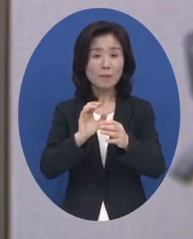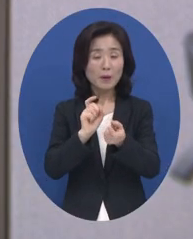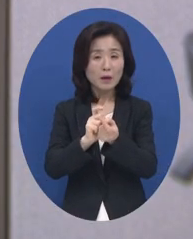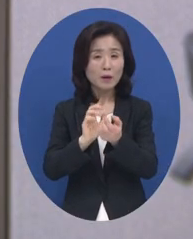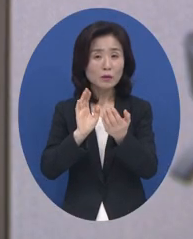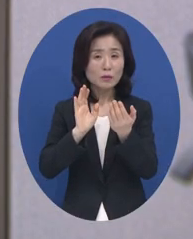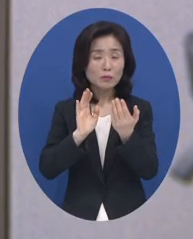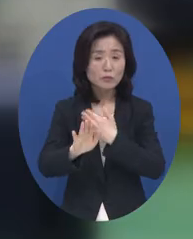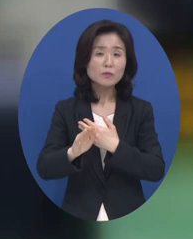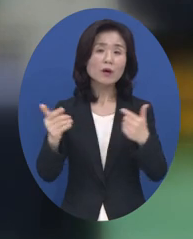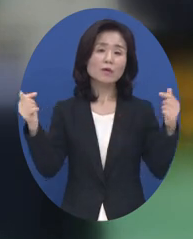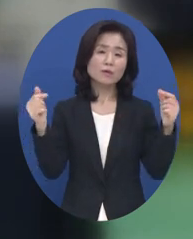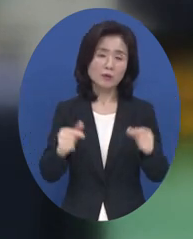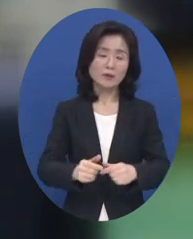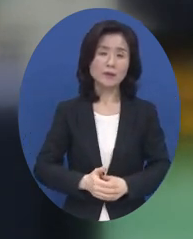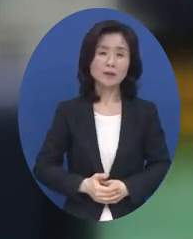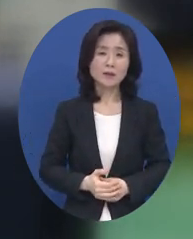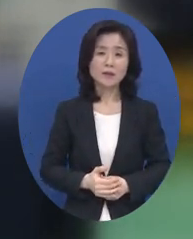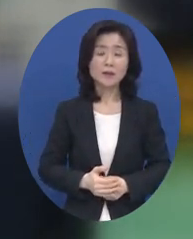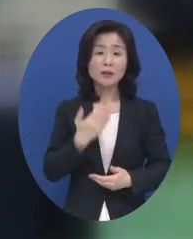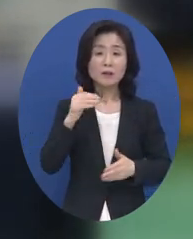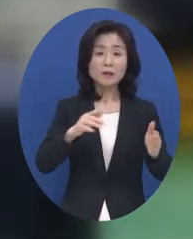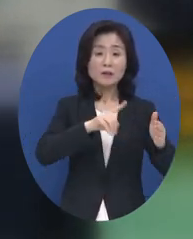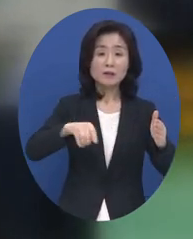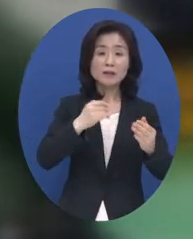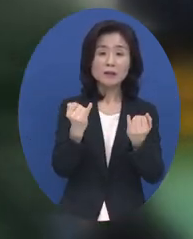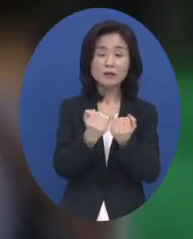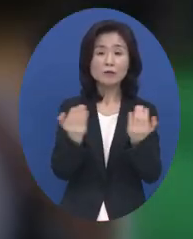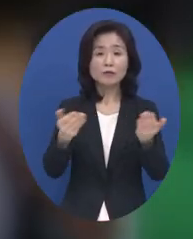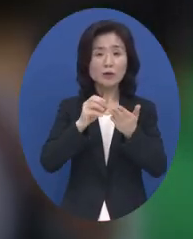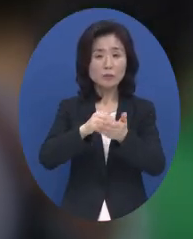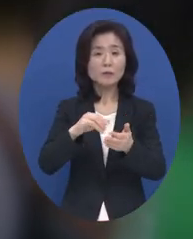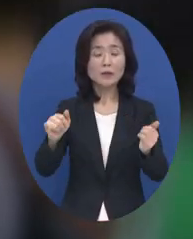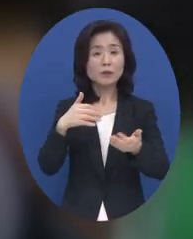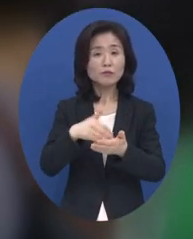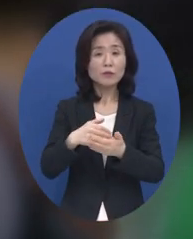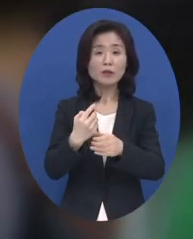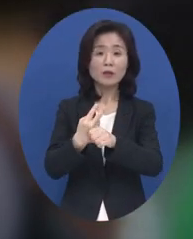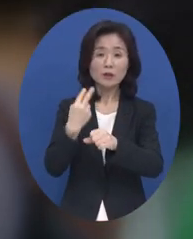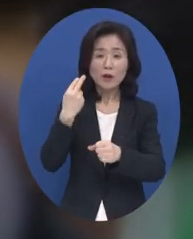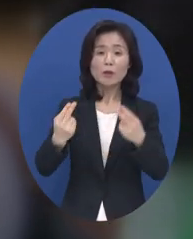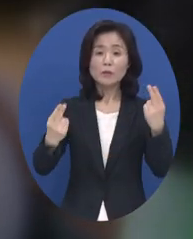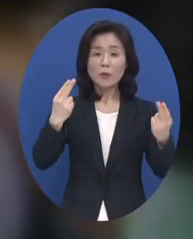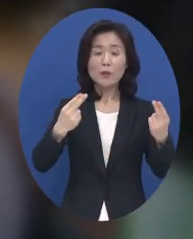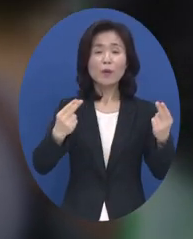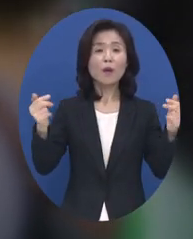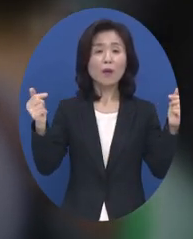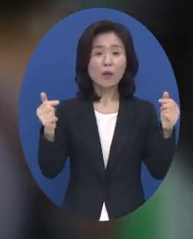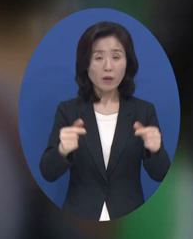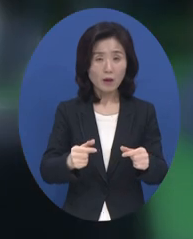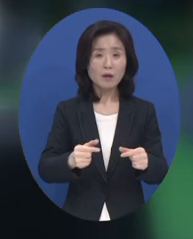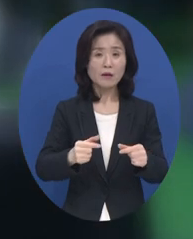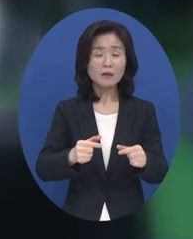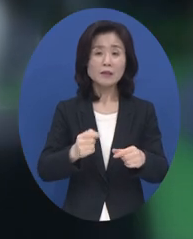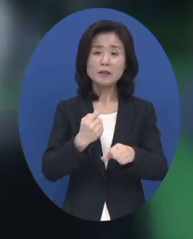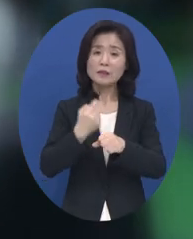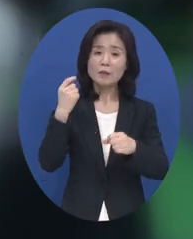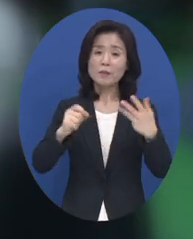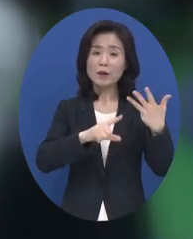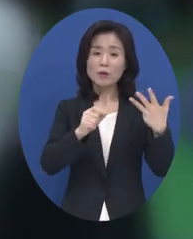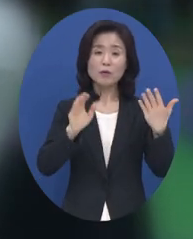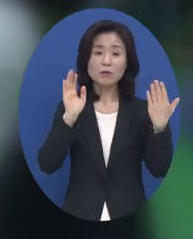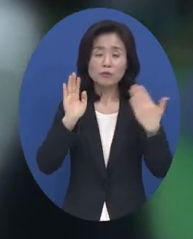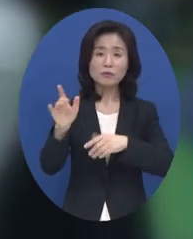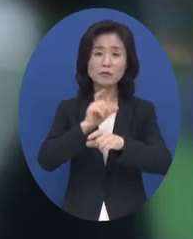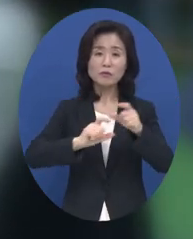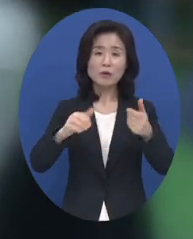감소한 모습입니다. 경기 지역 내 여성 취업자 수 또한 전년 대비 떨어졌는데 작년 8월 이후 더